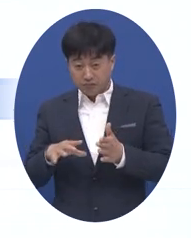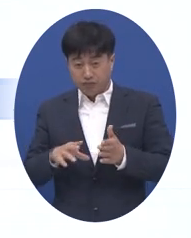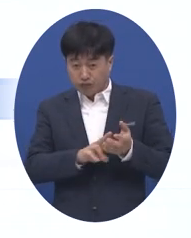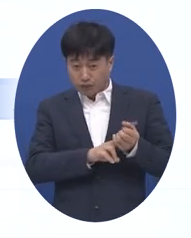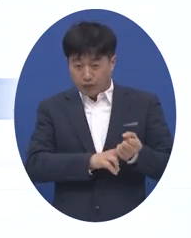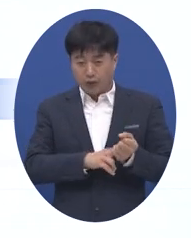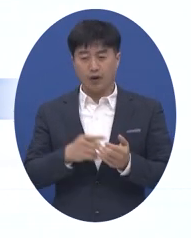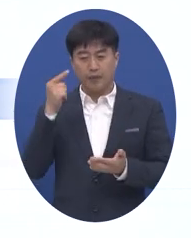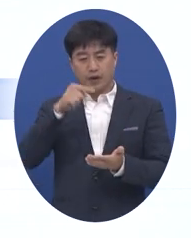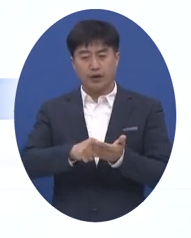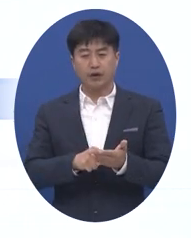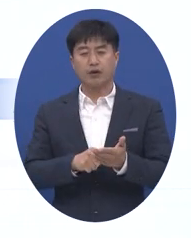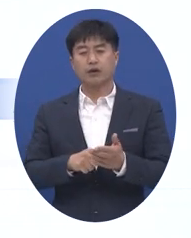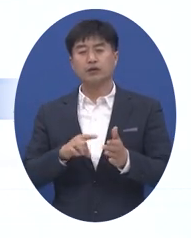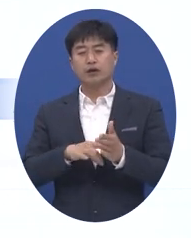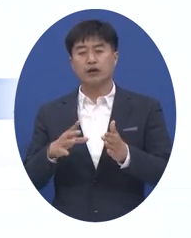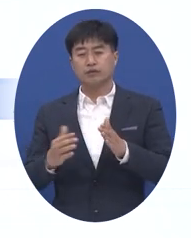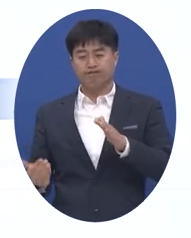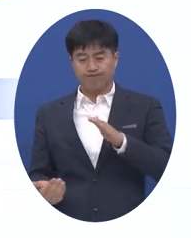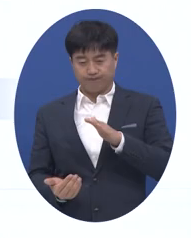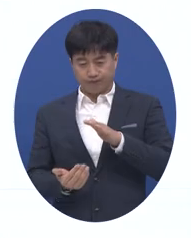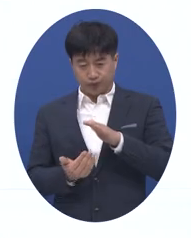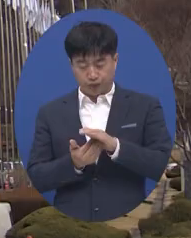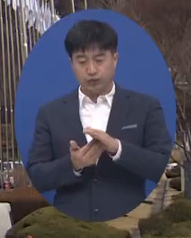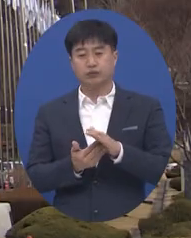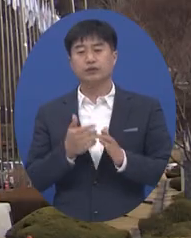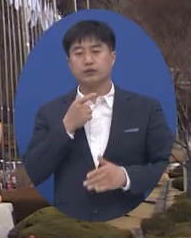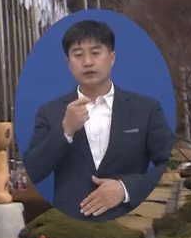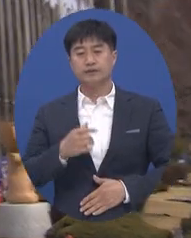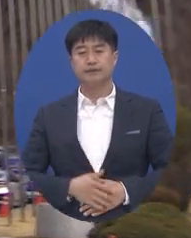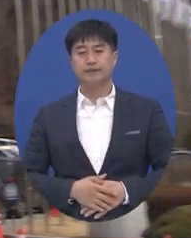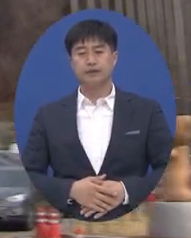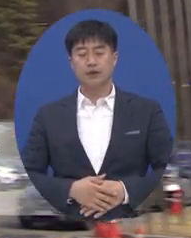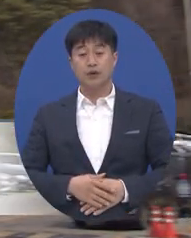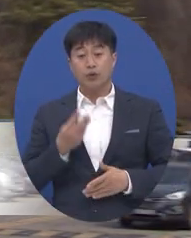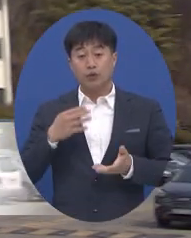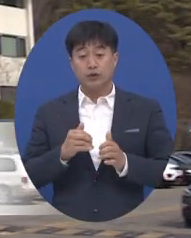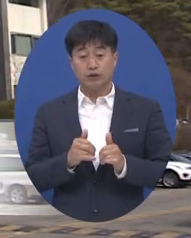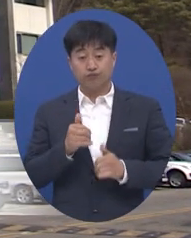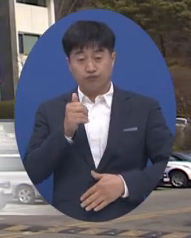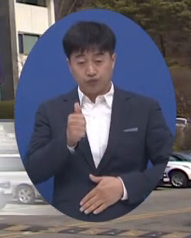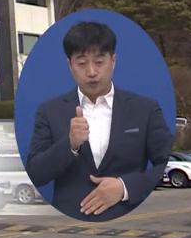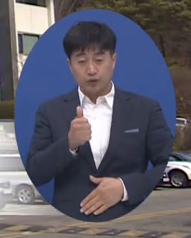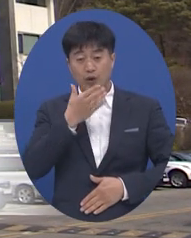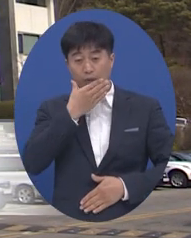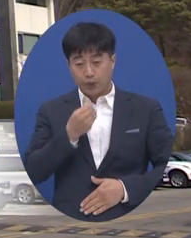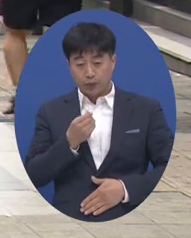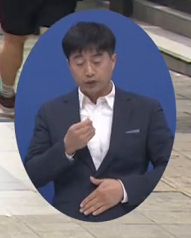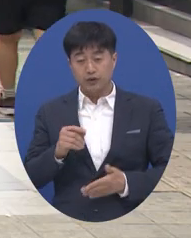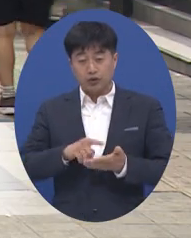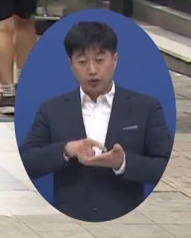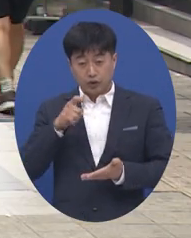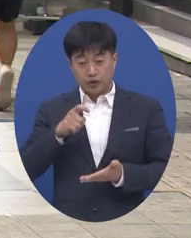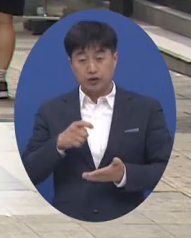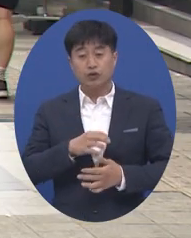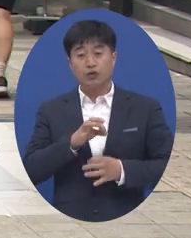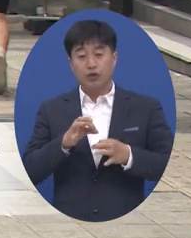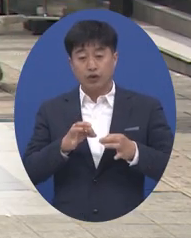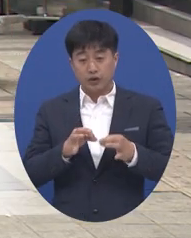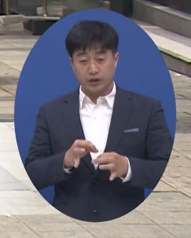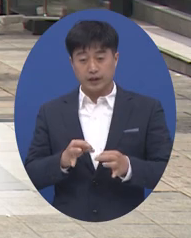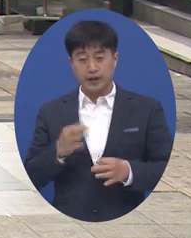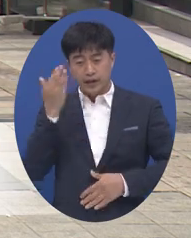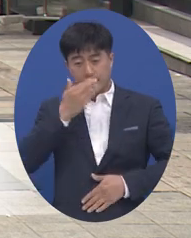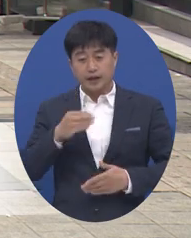발굴해서 조세 정의를 실현하고자 했습니다. 도민이 주인인 경기와 복지 경기, 혁신 경제, 깨끗한